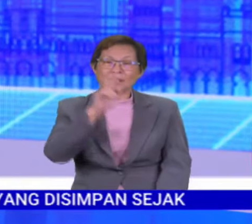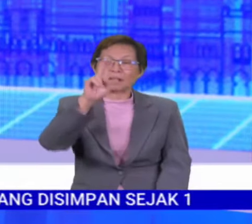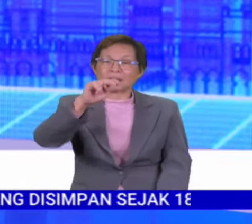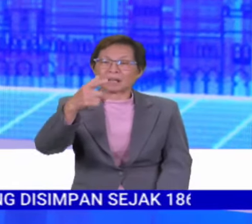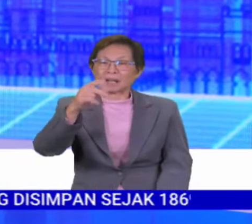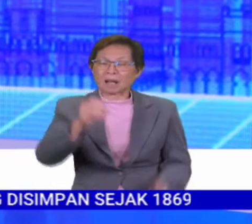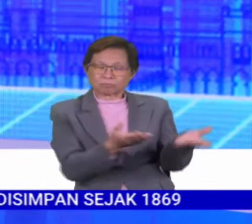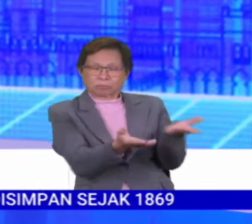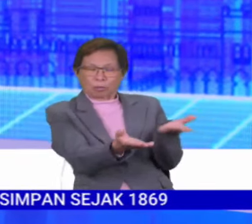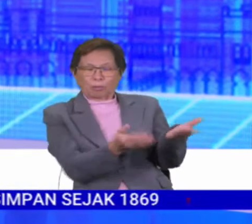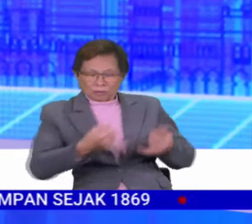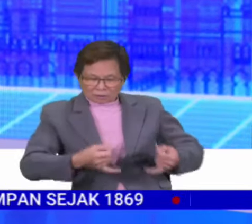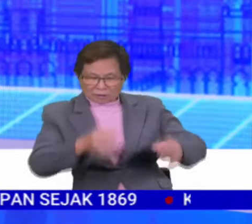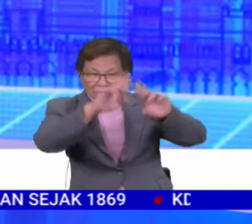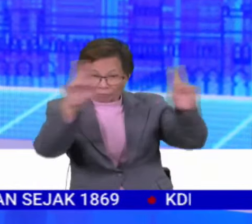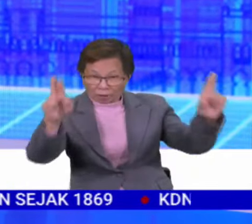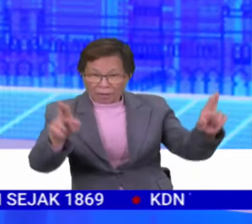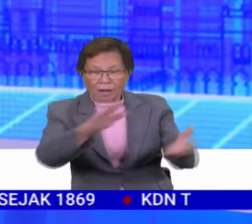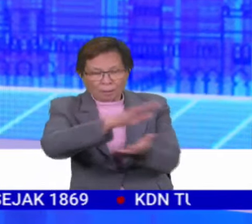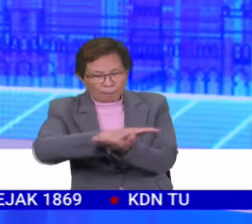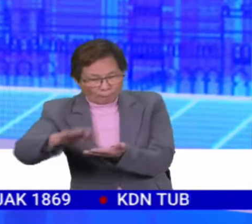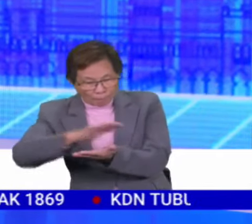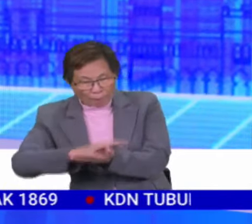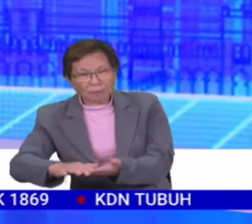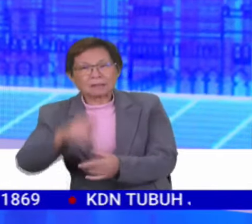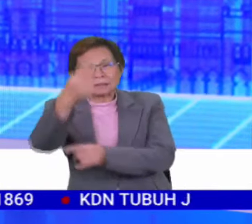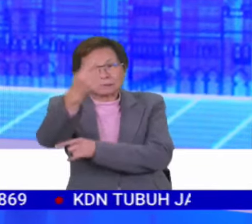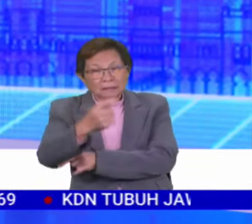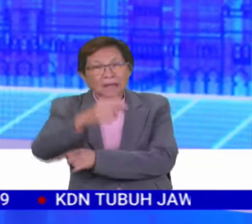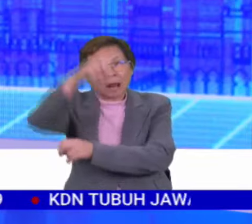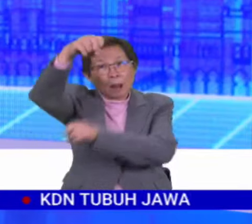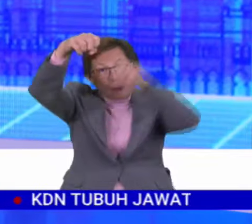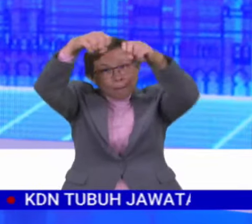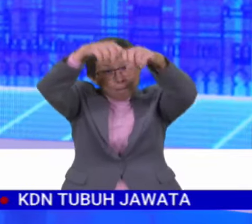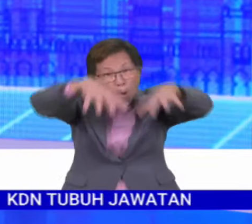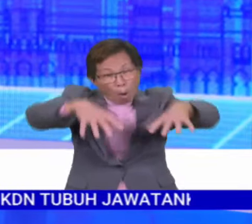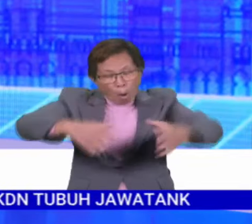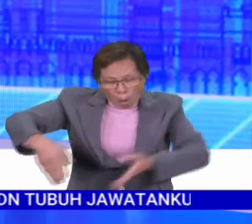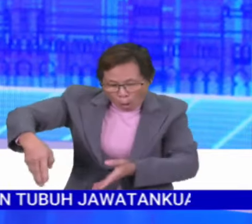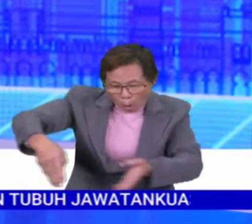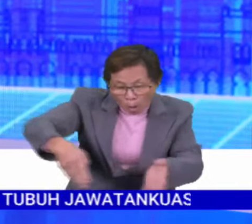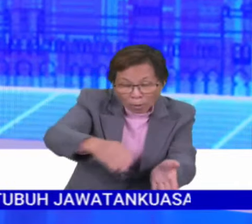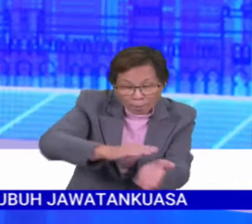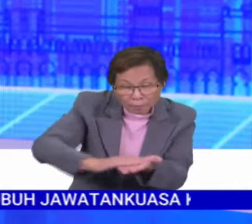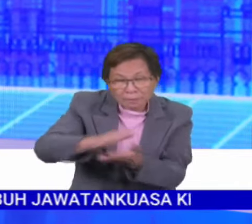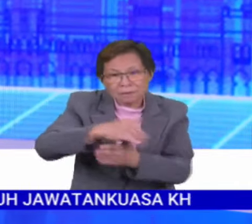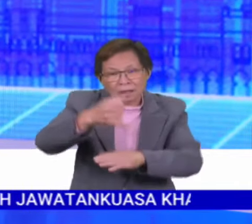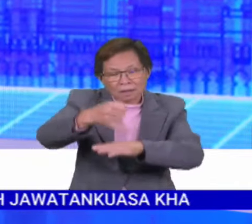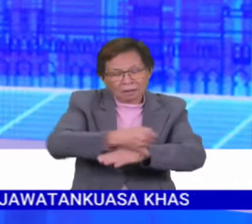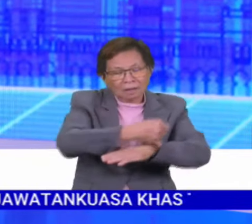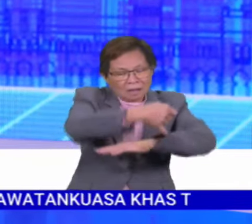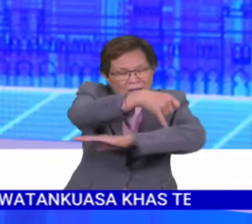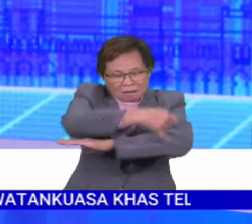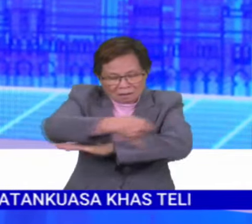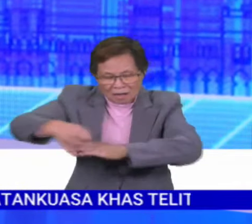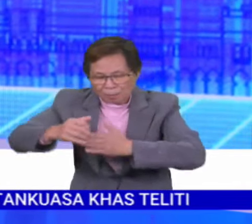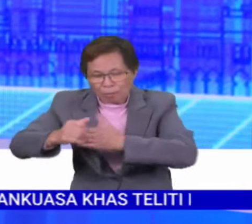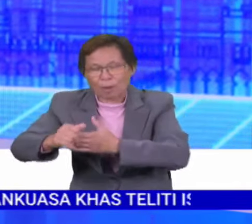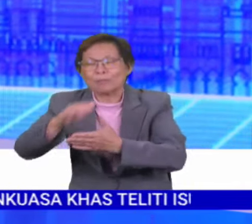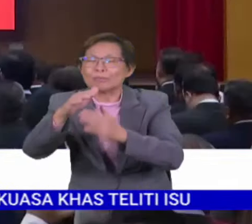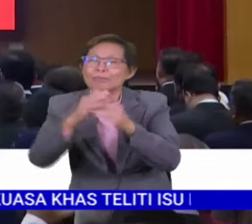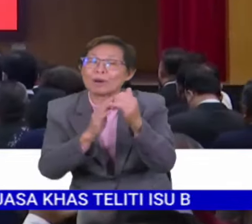perkhidmatan itu meliputi jalan raya, kebersihan, tandas, lampu terang, longkang bersih dan garis panduan mesra rakyat.